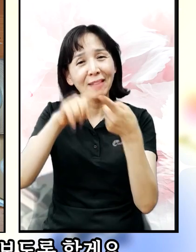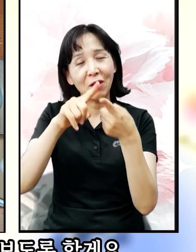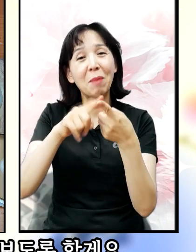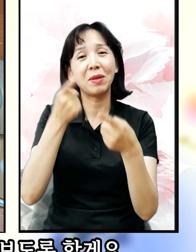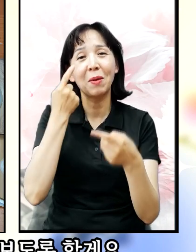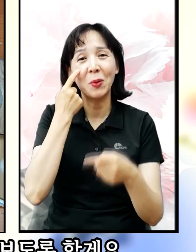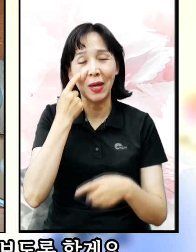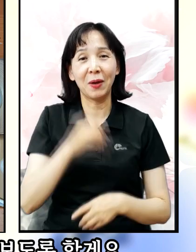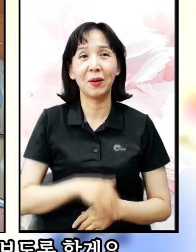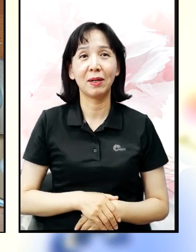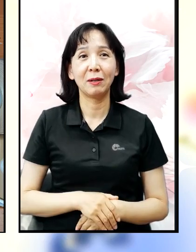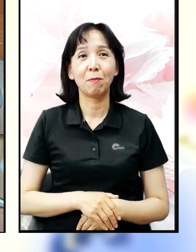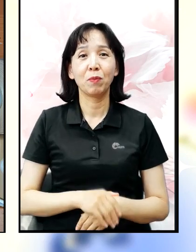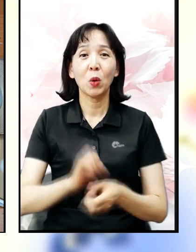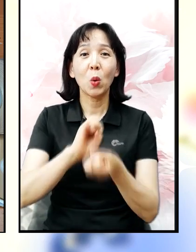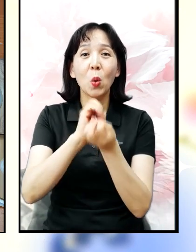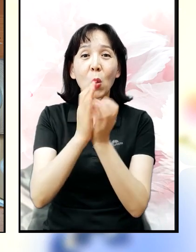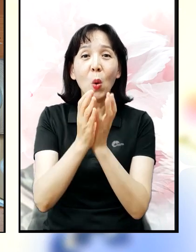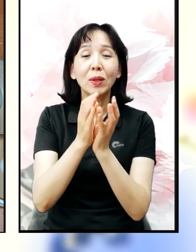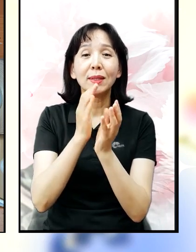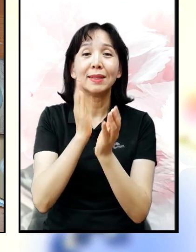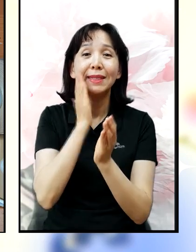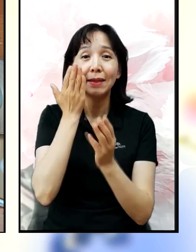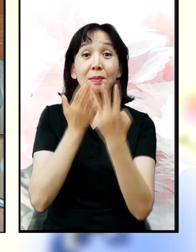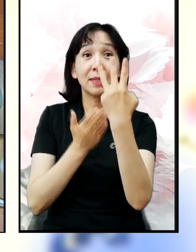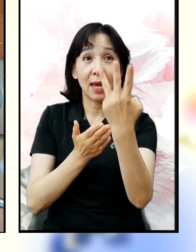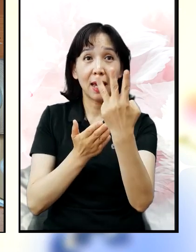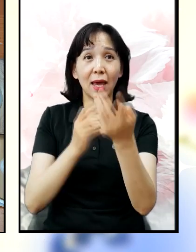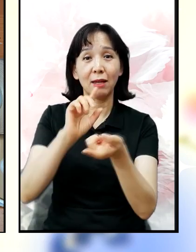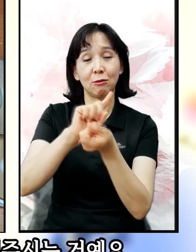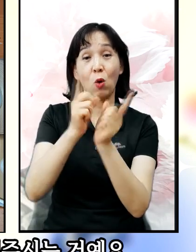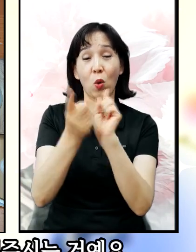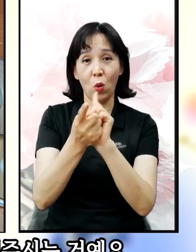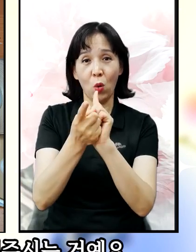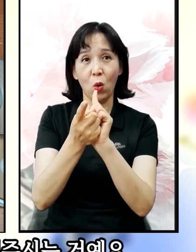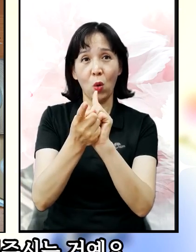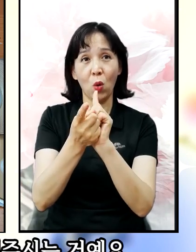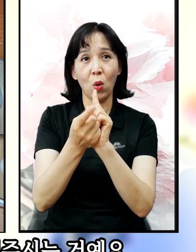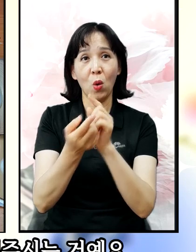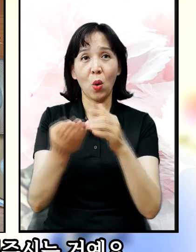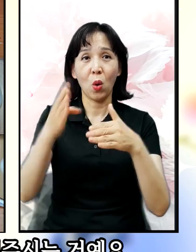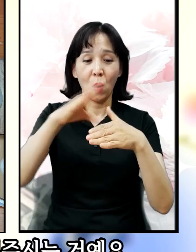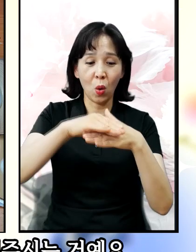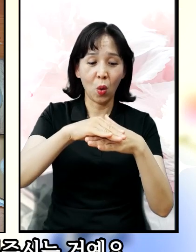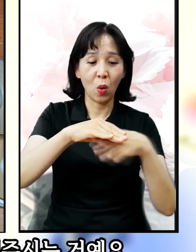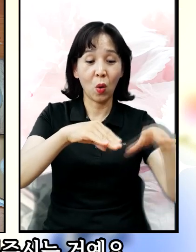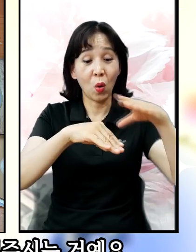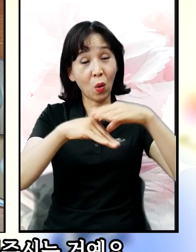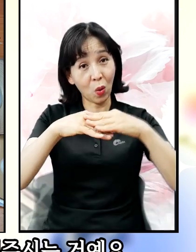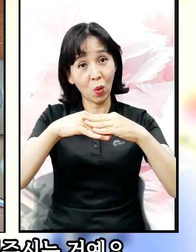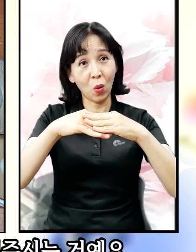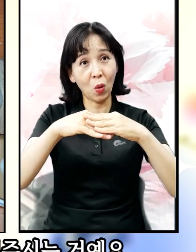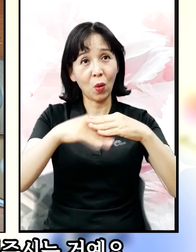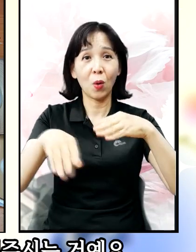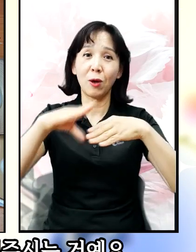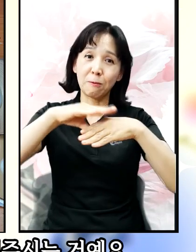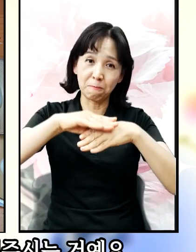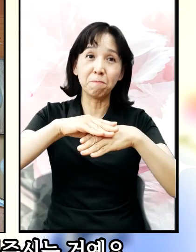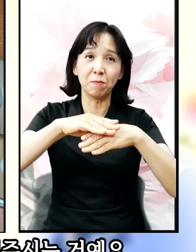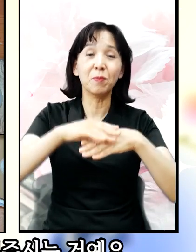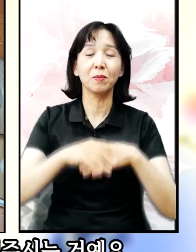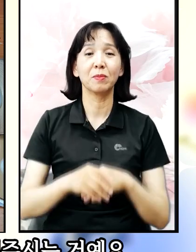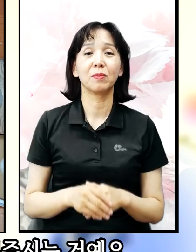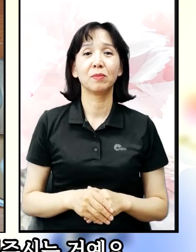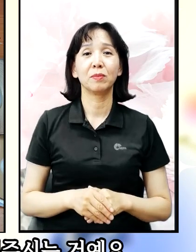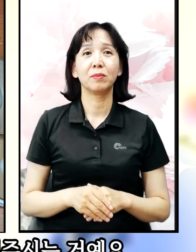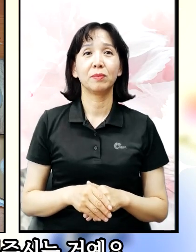보도록 할게요. 자, 꽃잎 3장을 서로 이렇게 약간씩 엇갈리게 이렇게